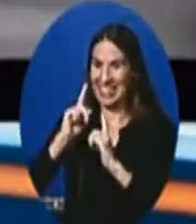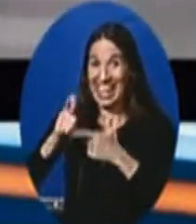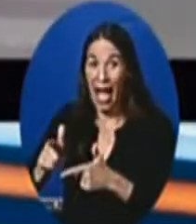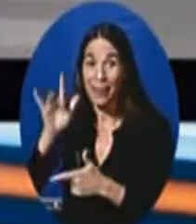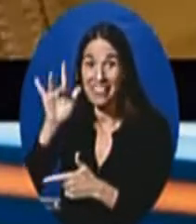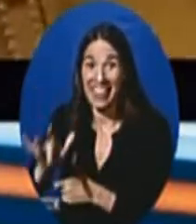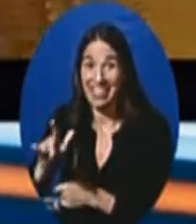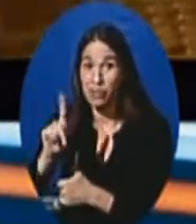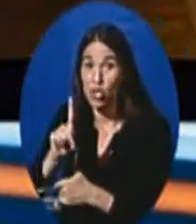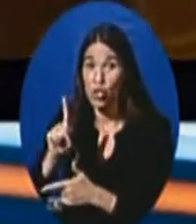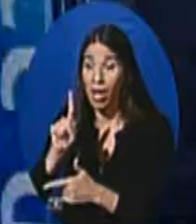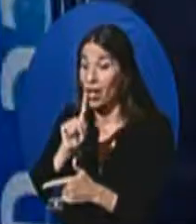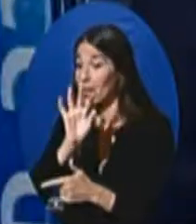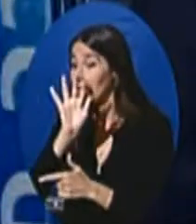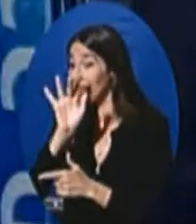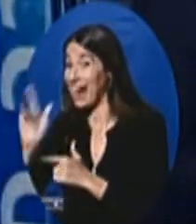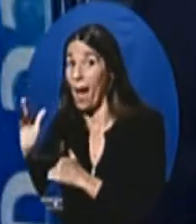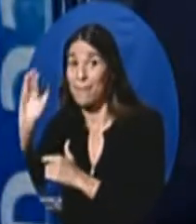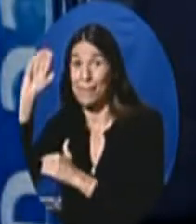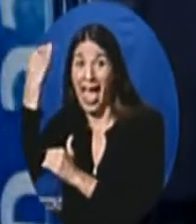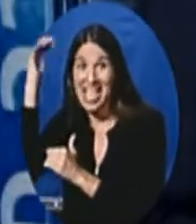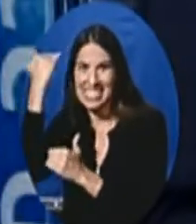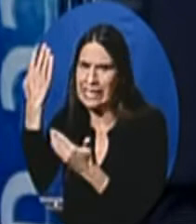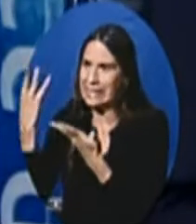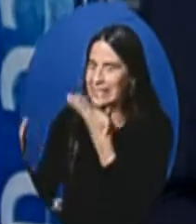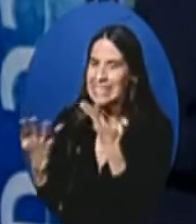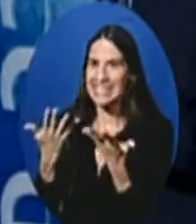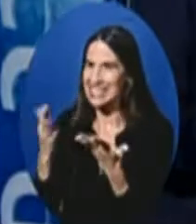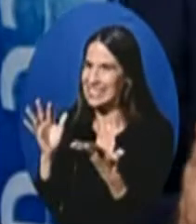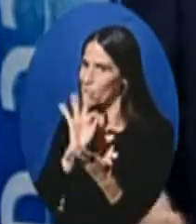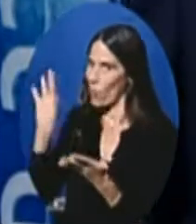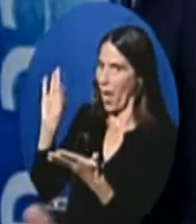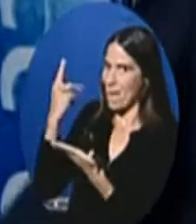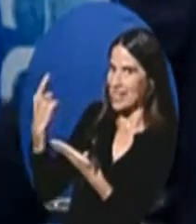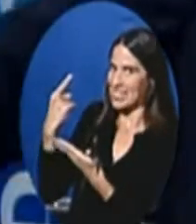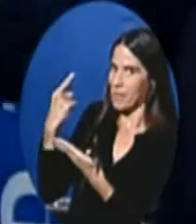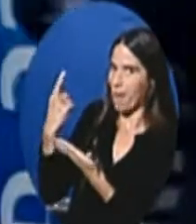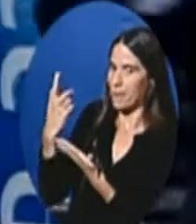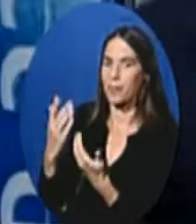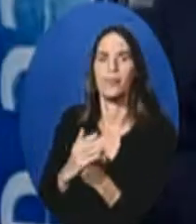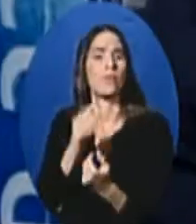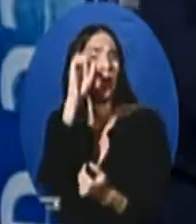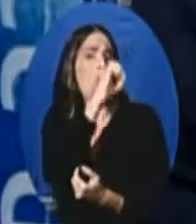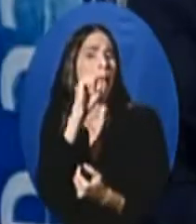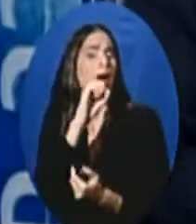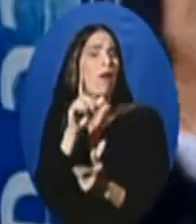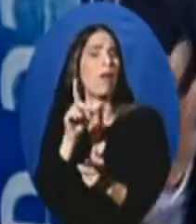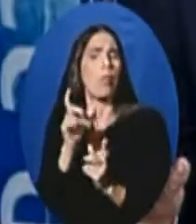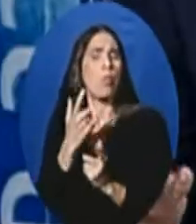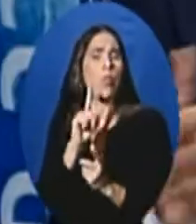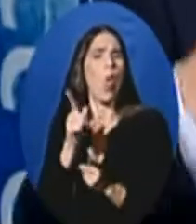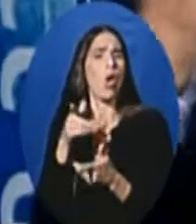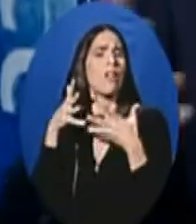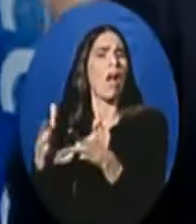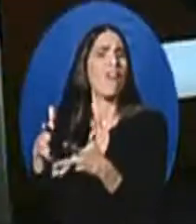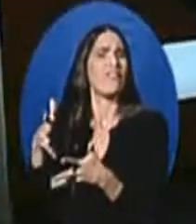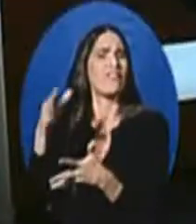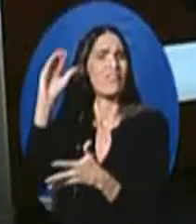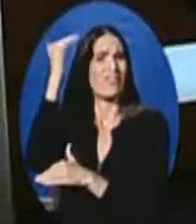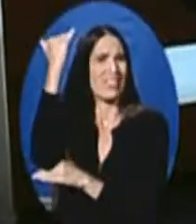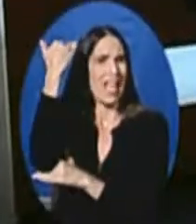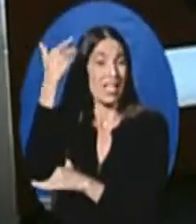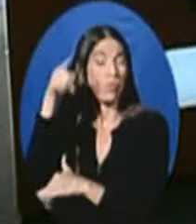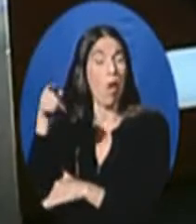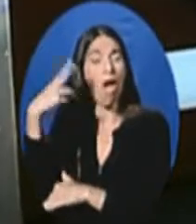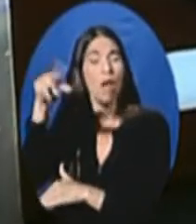זה מורכב. מדוע כל כך קשה לאמריקאים ללכת עם אסד בעניין הזה, אחרי שא' אובמה נמנע מלתקוף אותו בתקופה שהוא היה האיש הרע